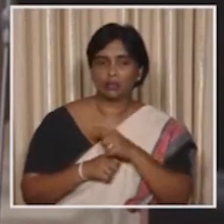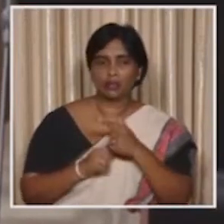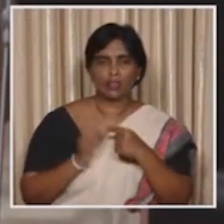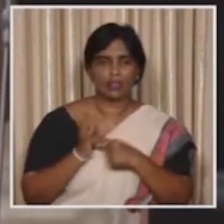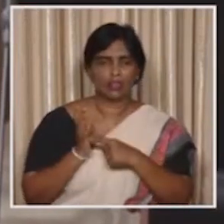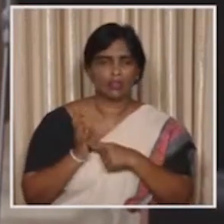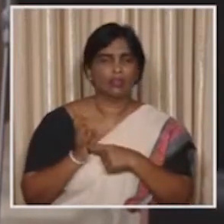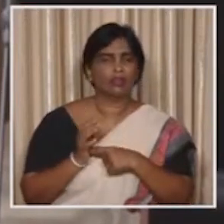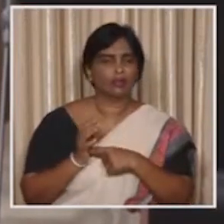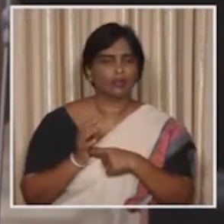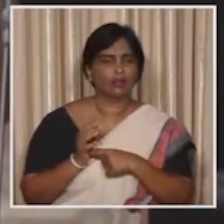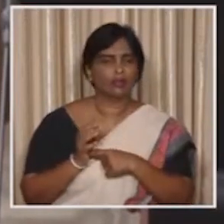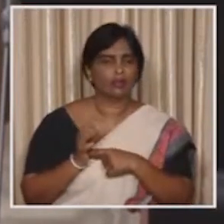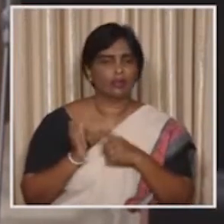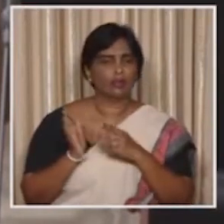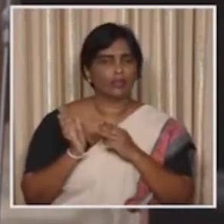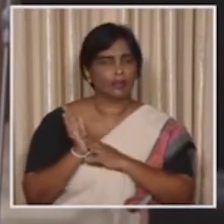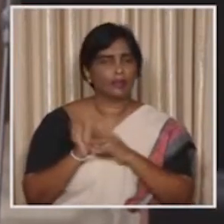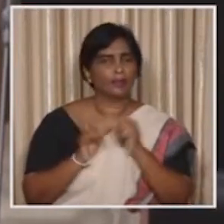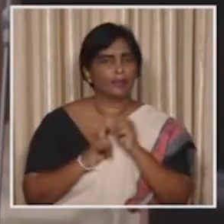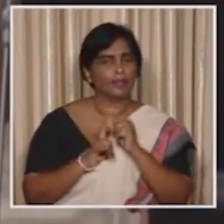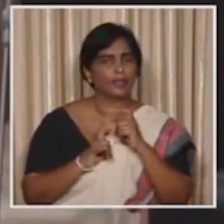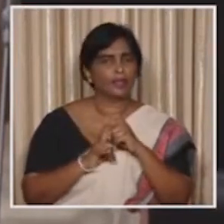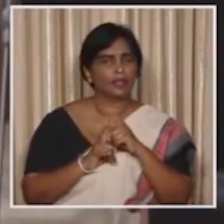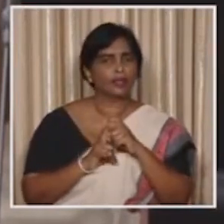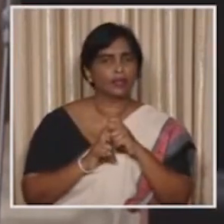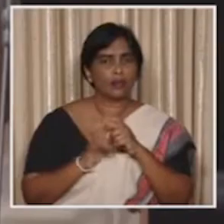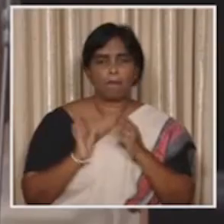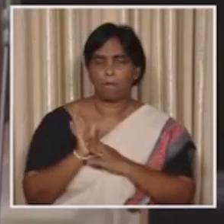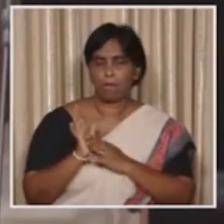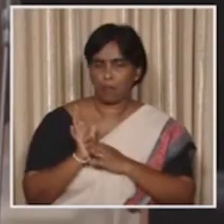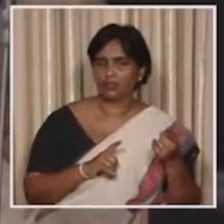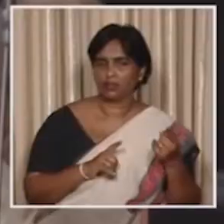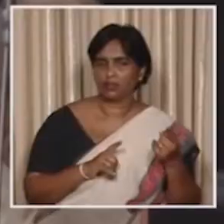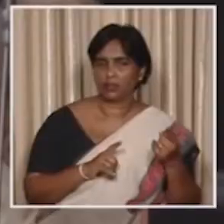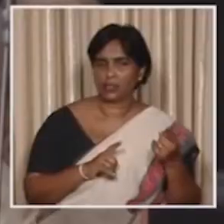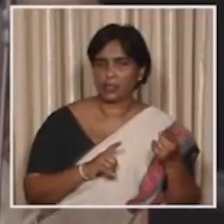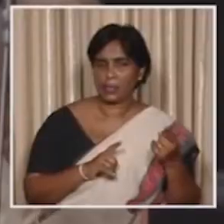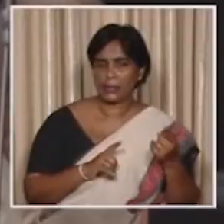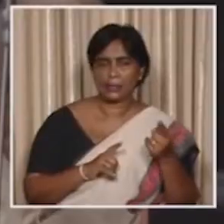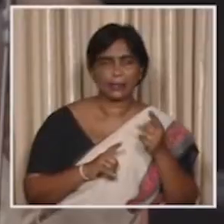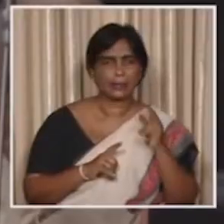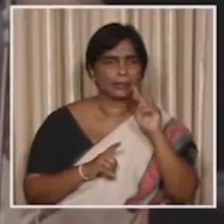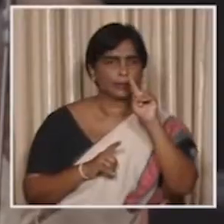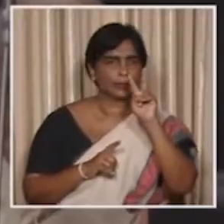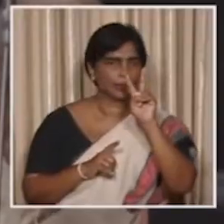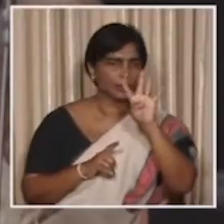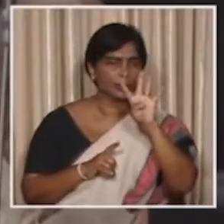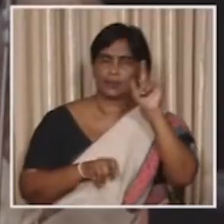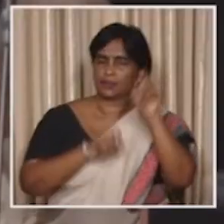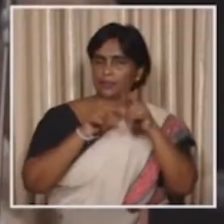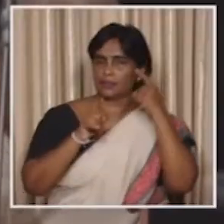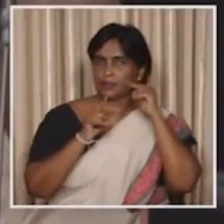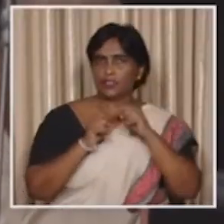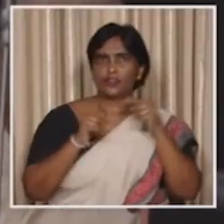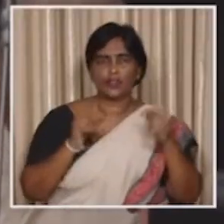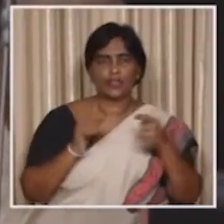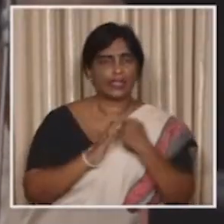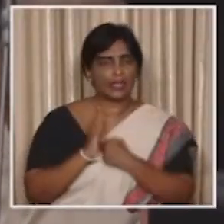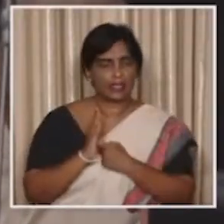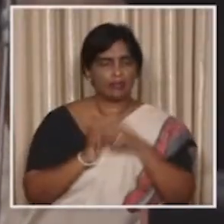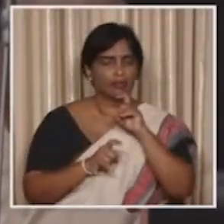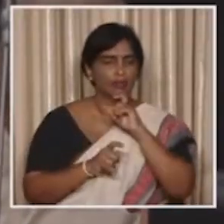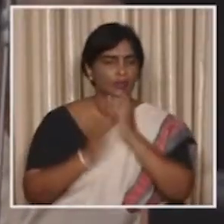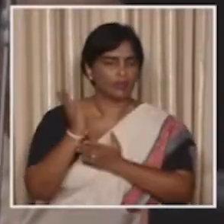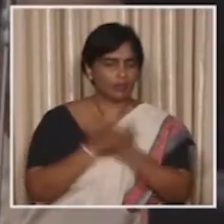විනයමූර්ති මේ MPD UK මාප පතිරණ හා තවත් 24 දෙනෙක්ට විරුද්ධව නීතිපොයතුමා ඇතුළු දාලා